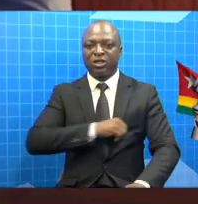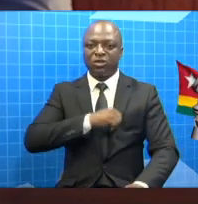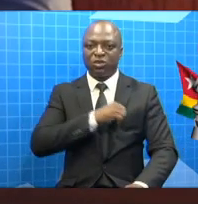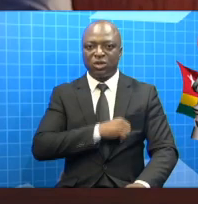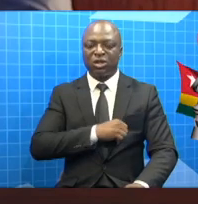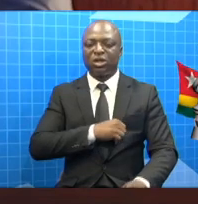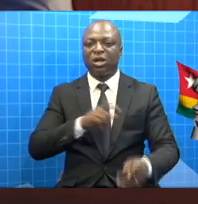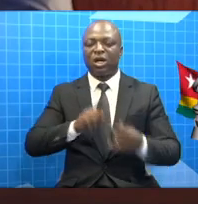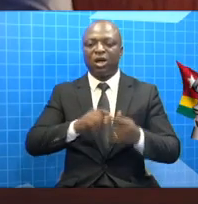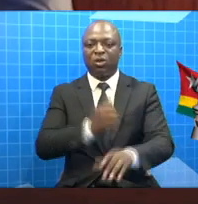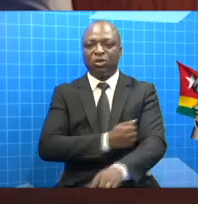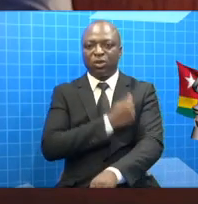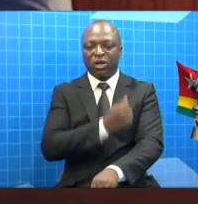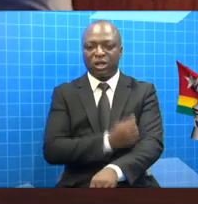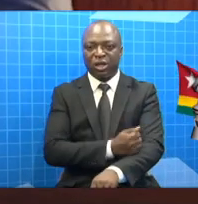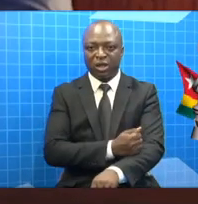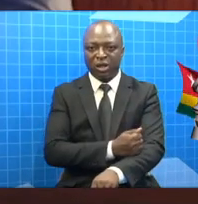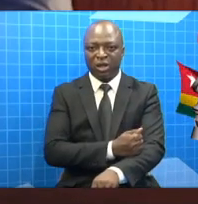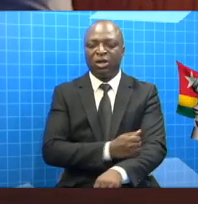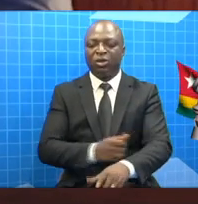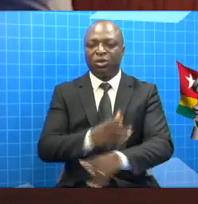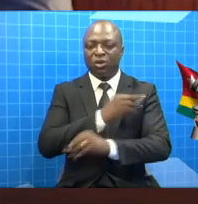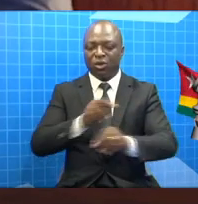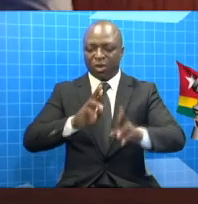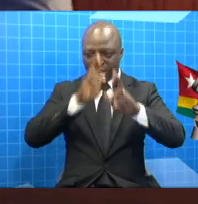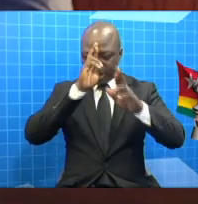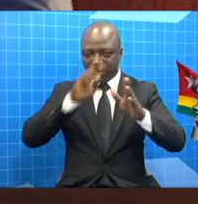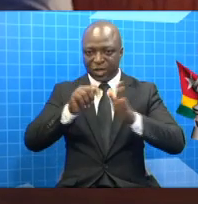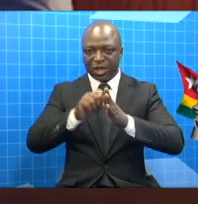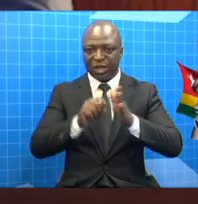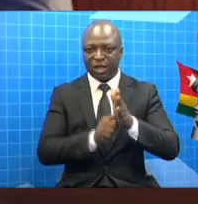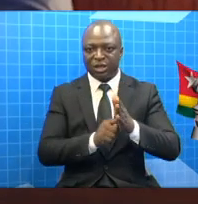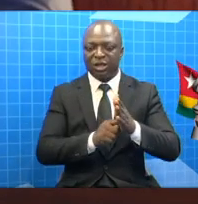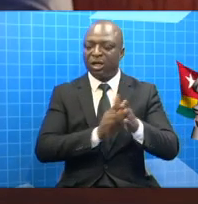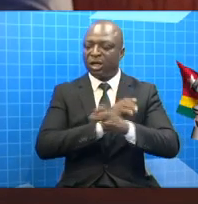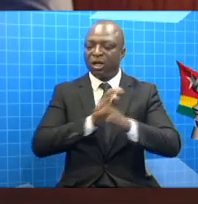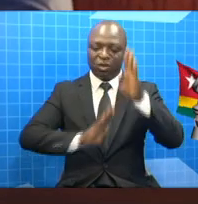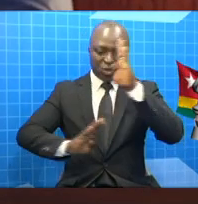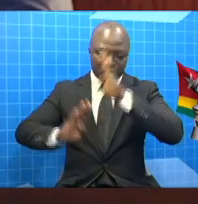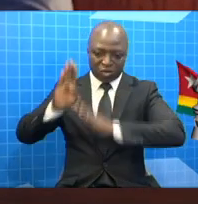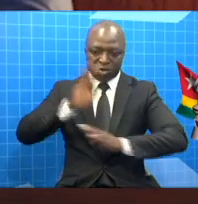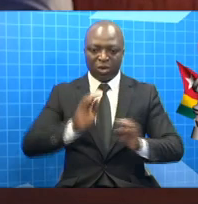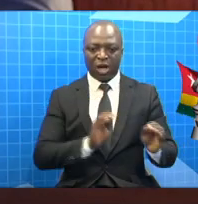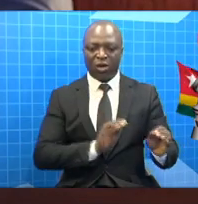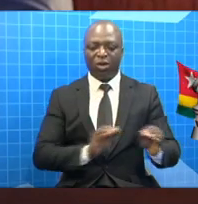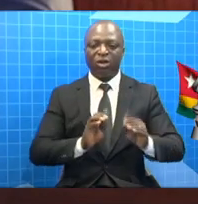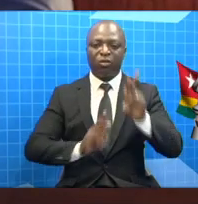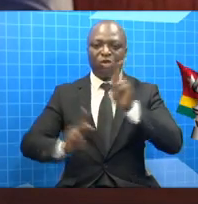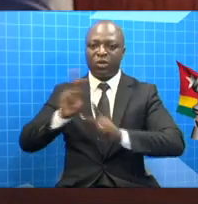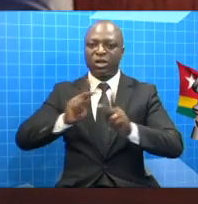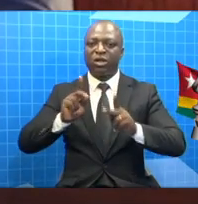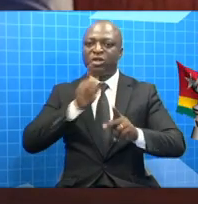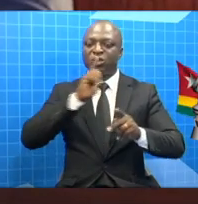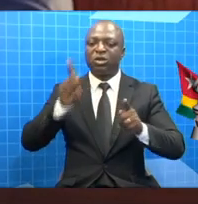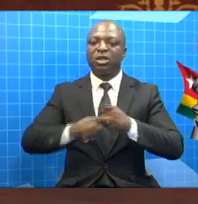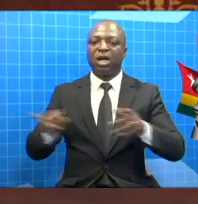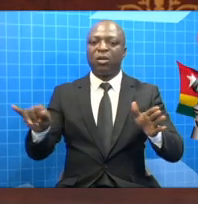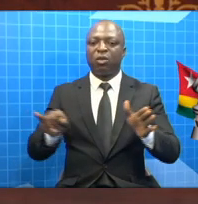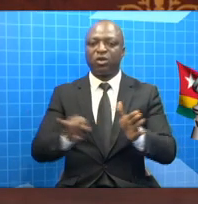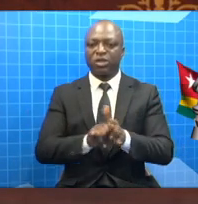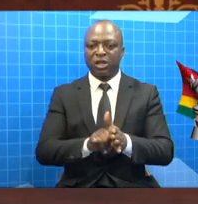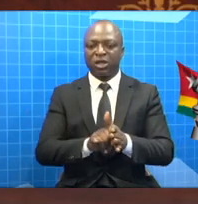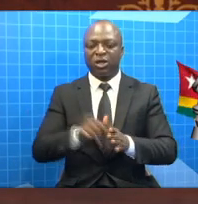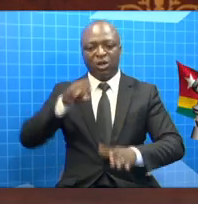défiance à l'autorité, de non-respect des textes et de troubles à l'ordre public sont à proscrire.